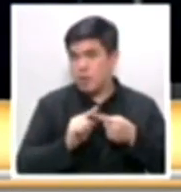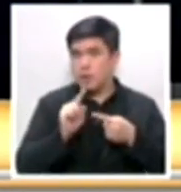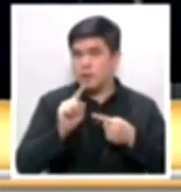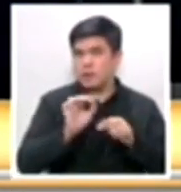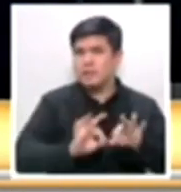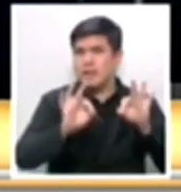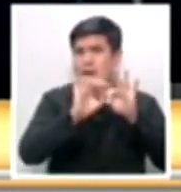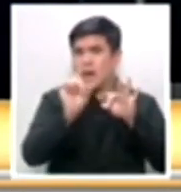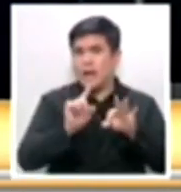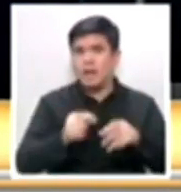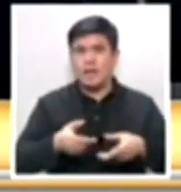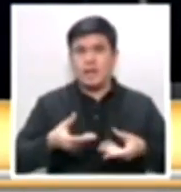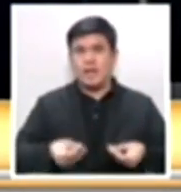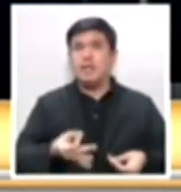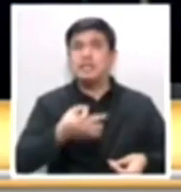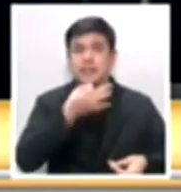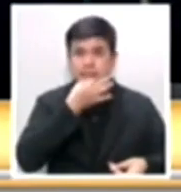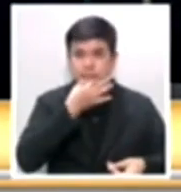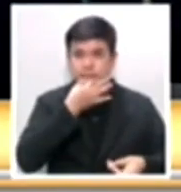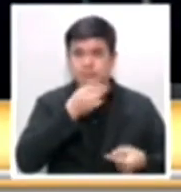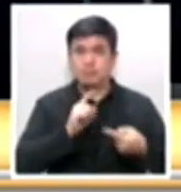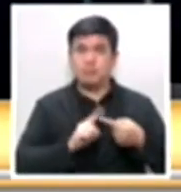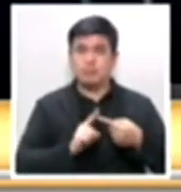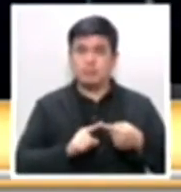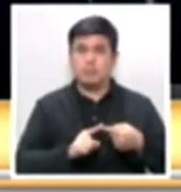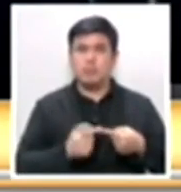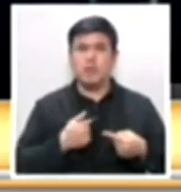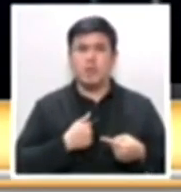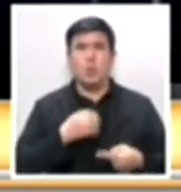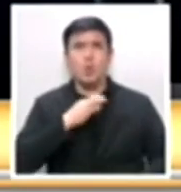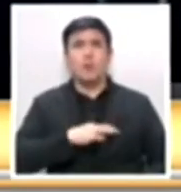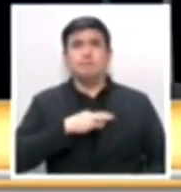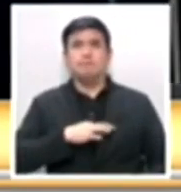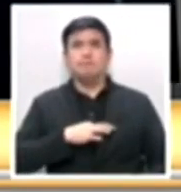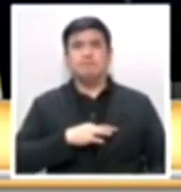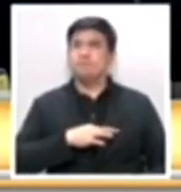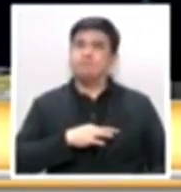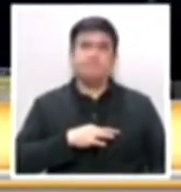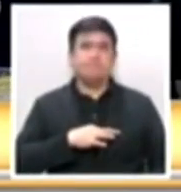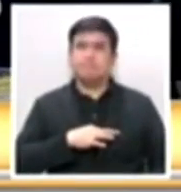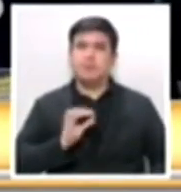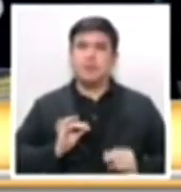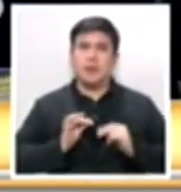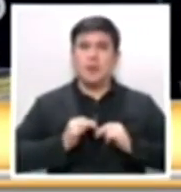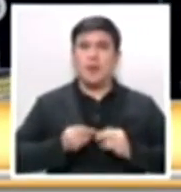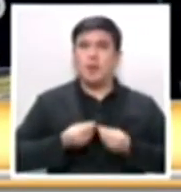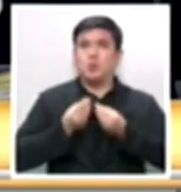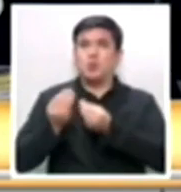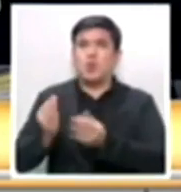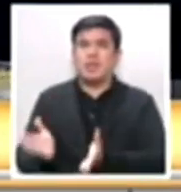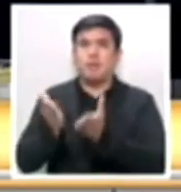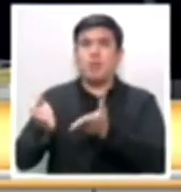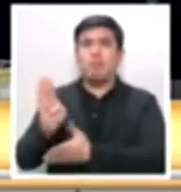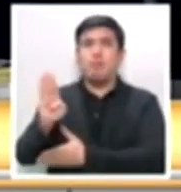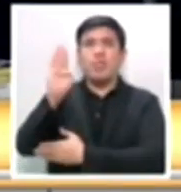ที่สำคัญที่สุดนั่นคือพื้นที่ทำกินแต่ผมรู้สึกว่านี่เป็นการติดกระดุมให้กับเจ้าสัวนายทุนเหล่านี้มากก